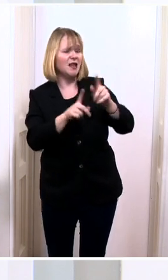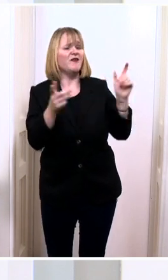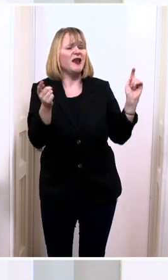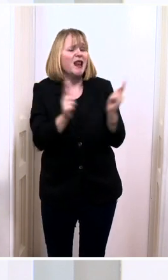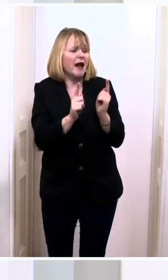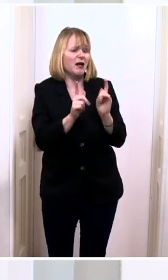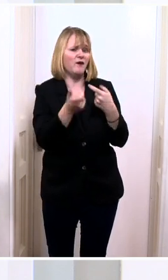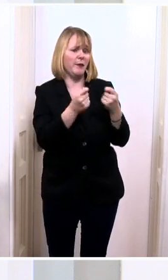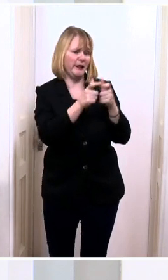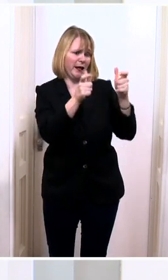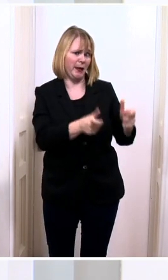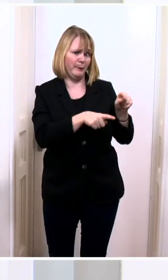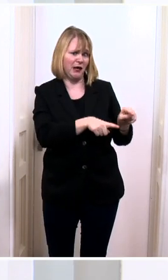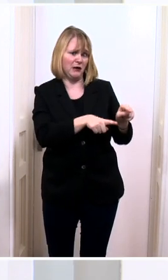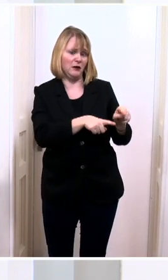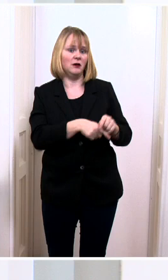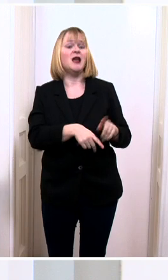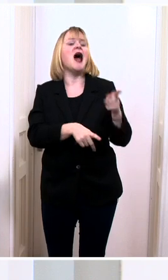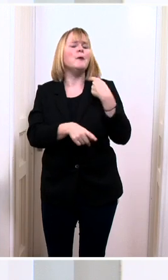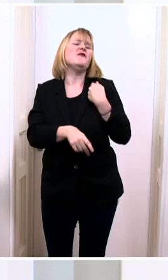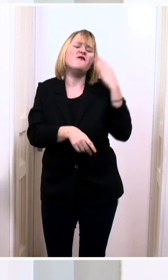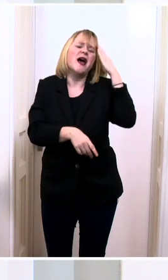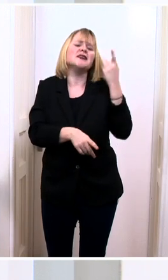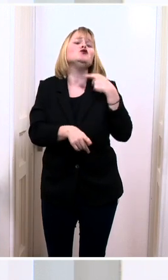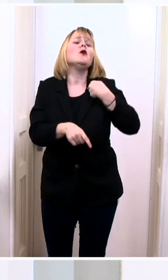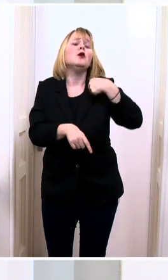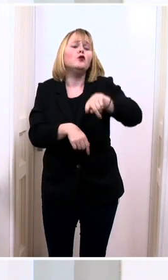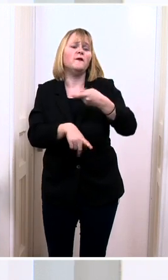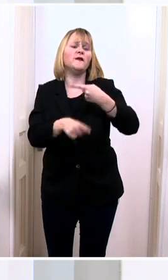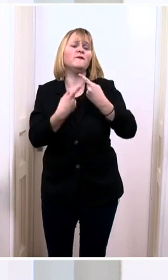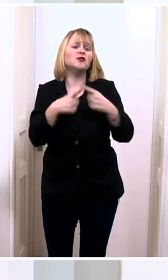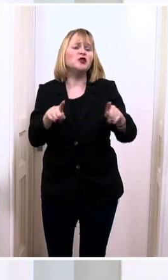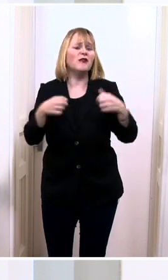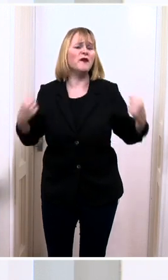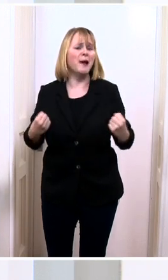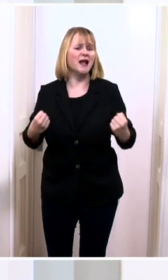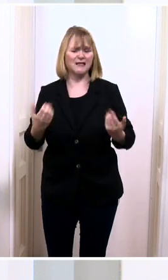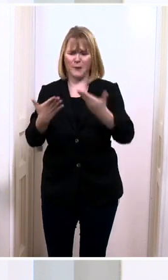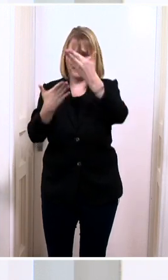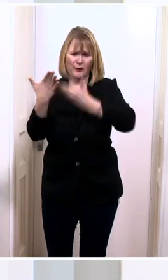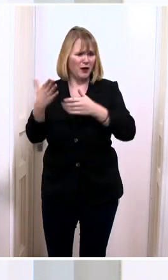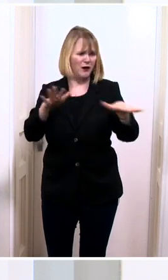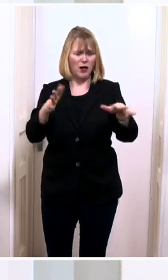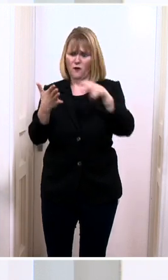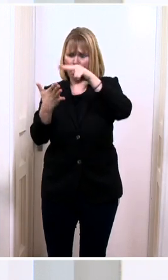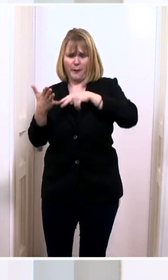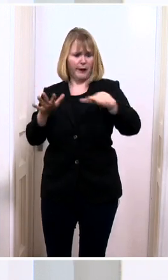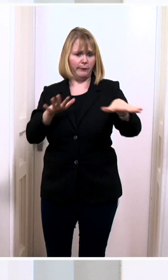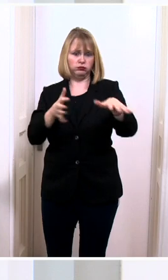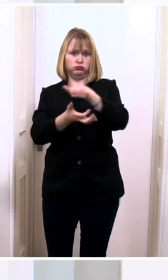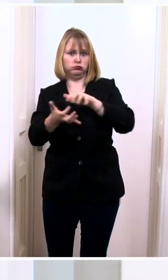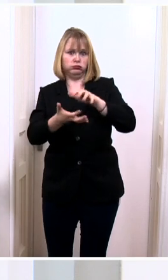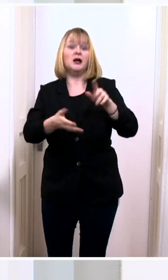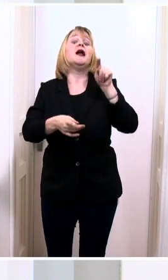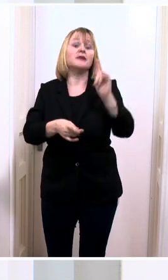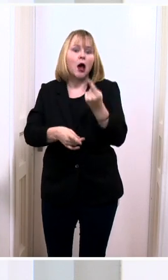aber bewusst, dass ob der verschiedenen Maßnahmen es nicht immer einfach ist, den Überblick zu behalten. Auch darum gibt